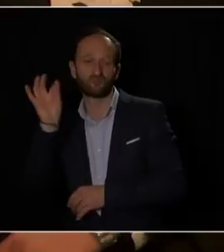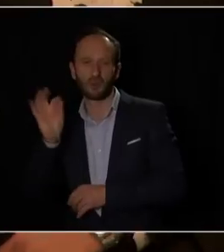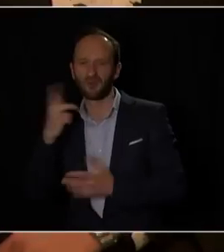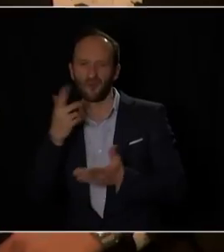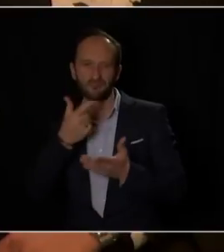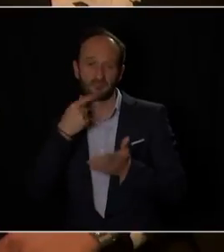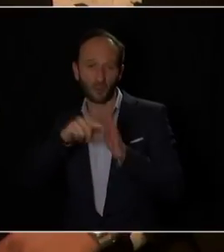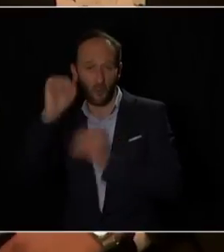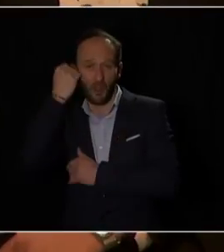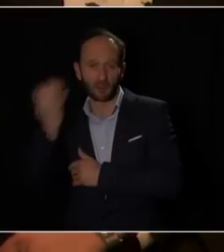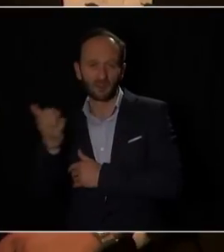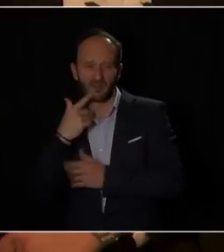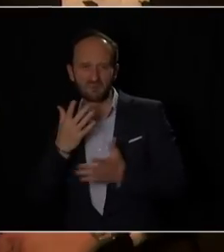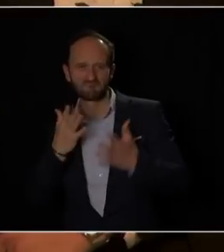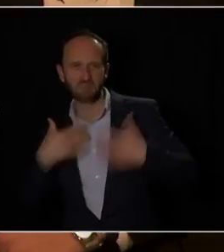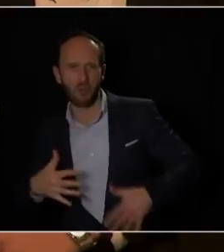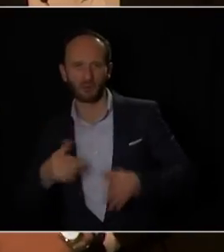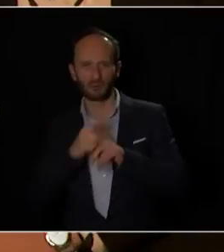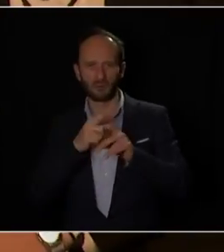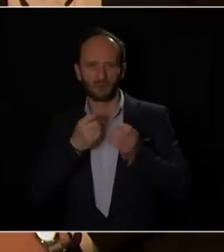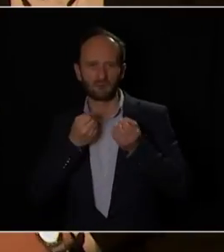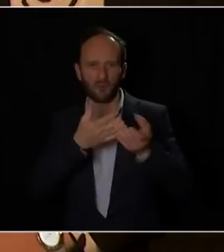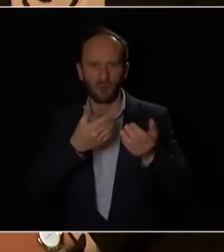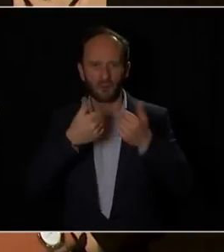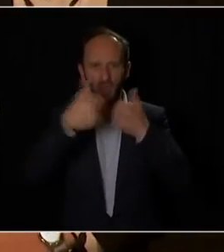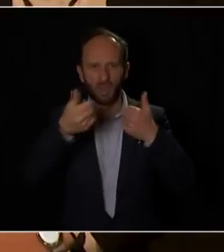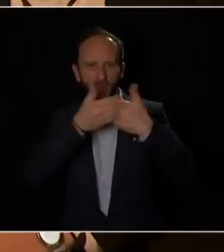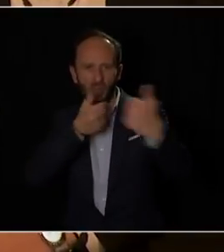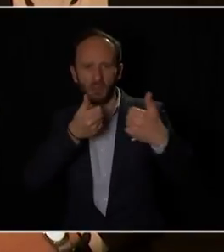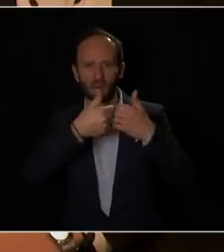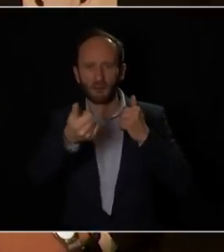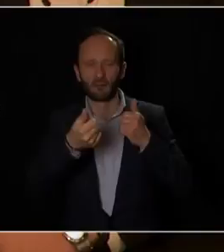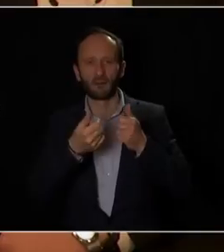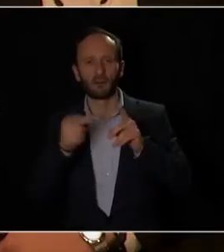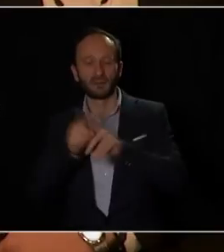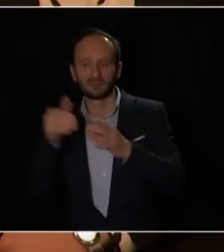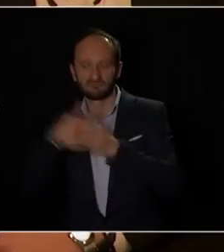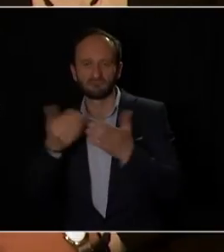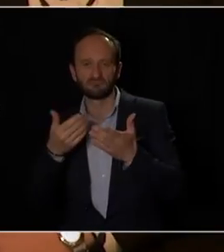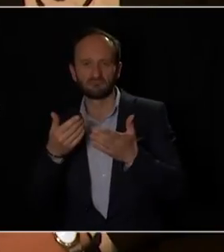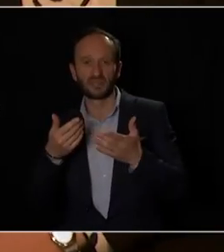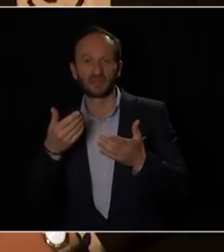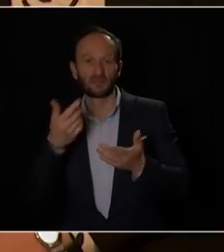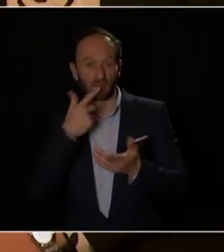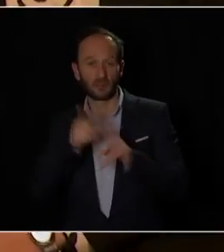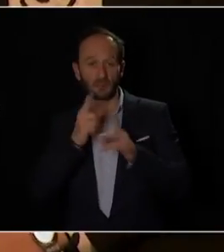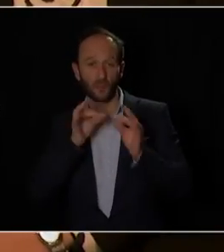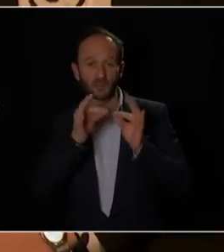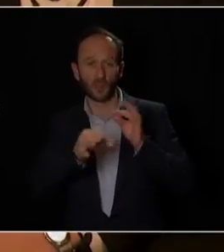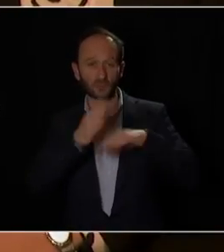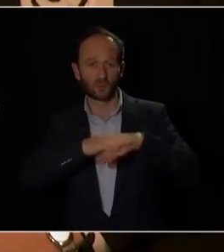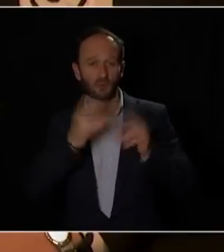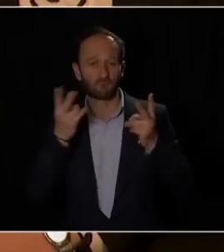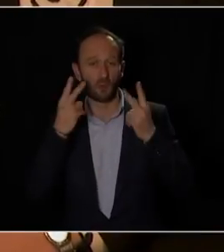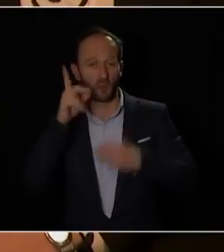la division et de l'extrémisme. C'est un jeu qui porte atteinte, mesdames, messieurs, aux valeurs de la République. Vous savez, j'ai lancé